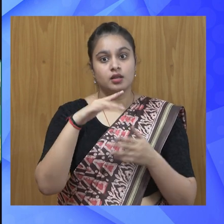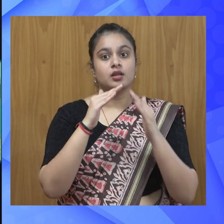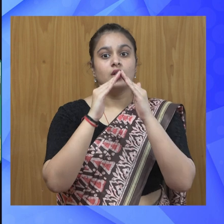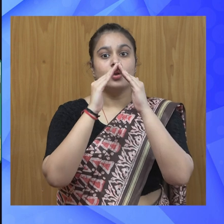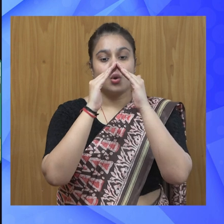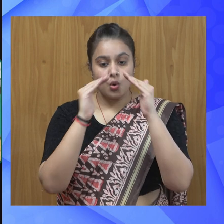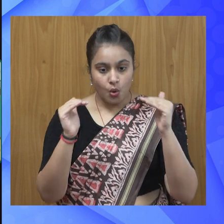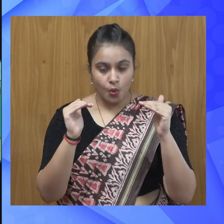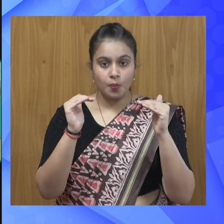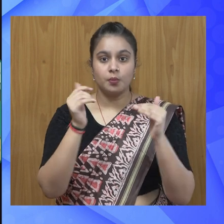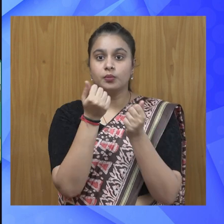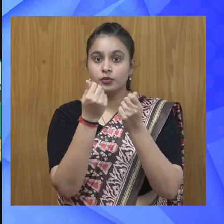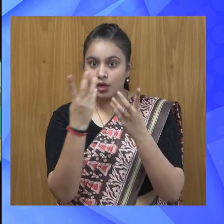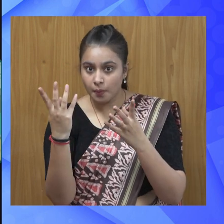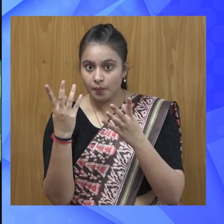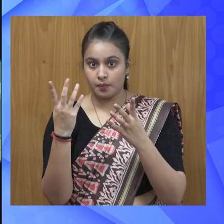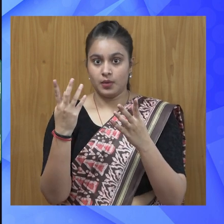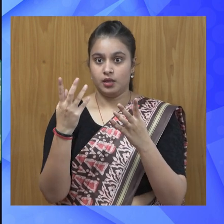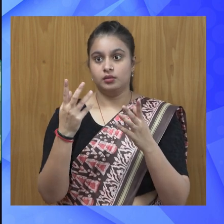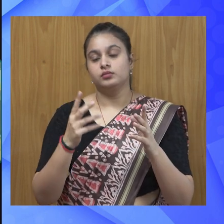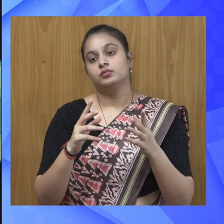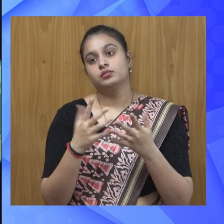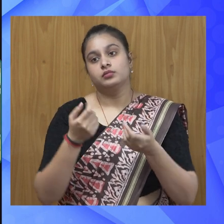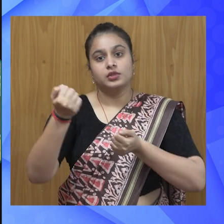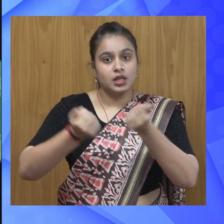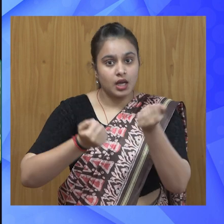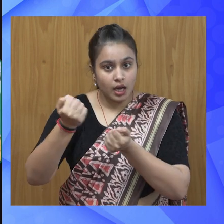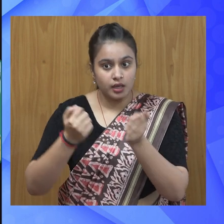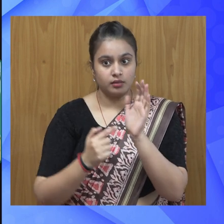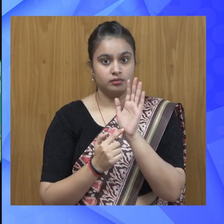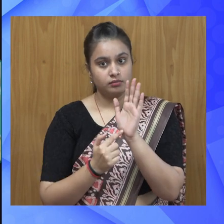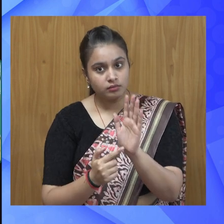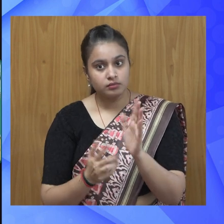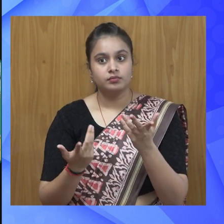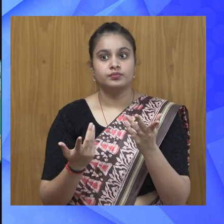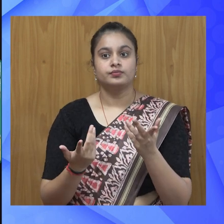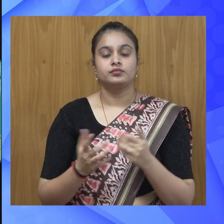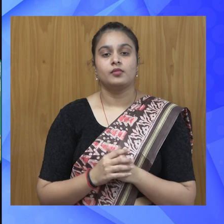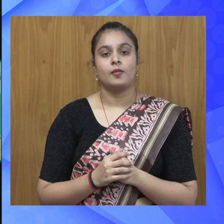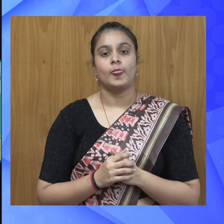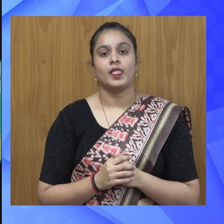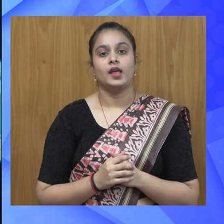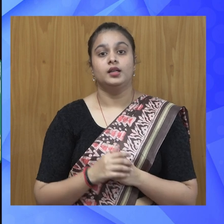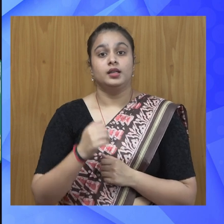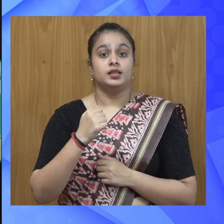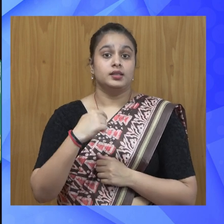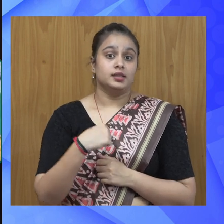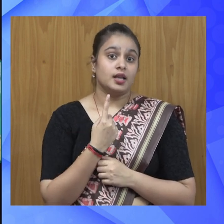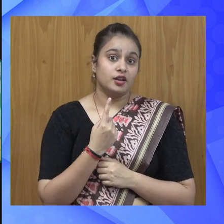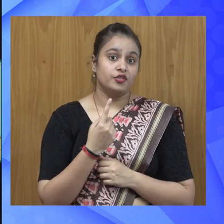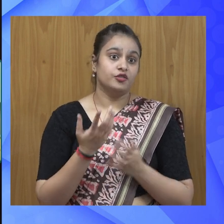के हाउस नंबर के घर के बाहर खड़े होंगे या आपकी गाड़ी दिखी होगी गाड़ी का नंबर होगा तो अपने आप को